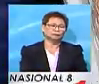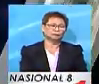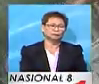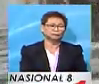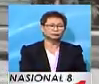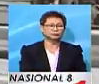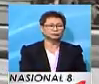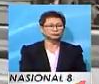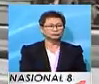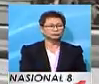km